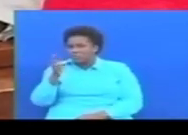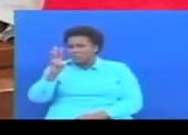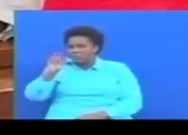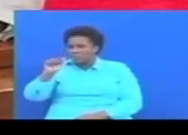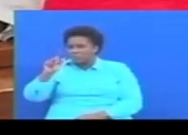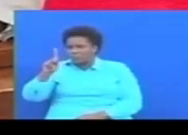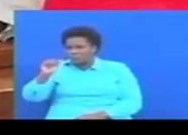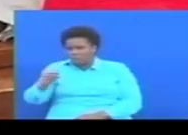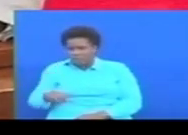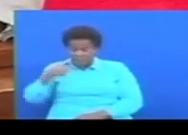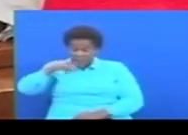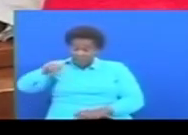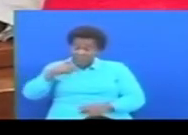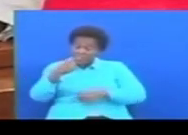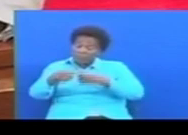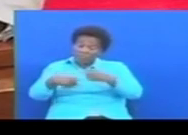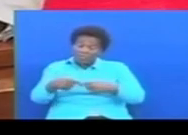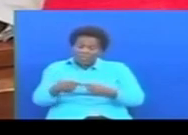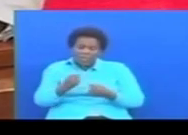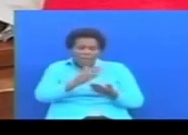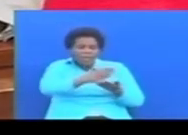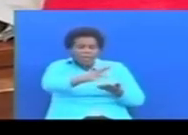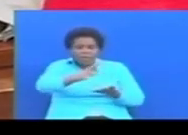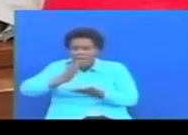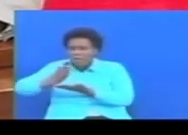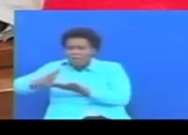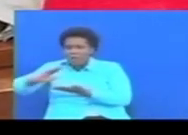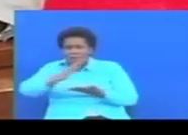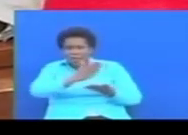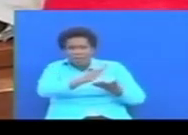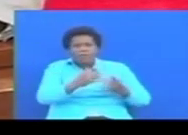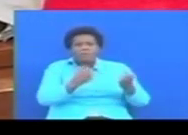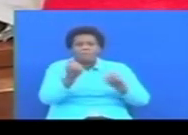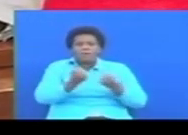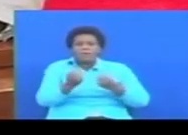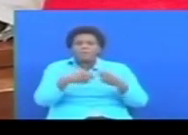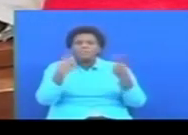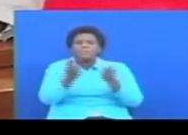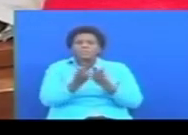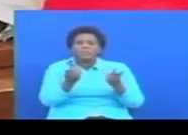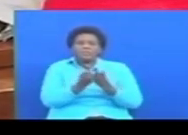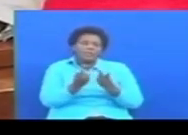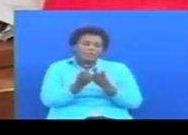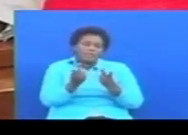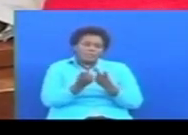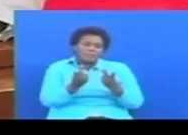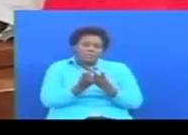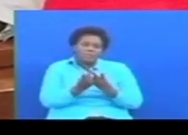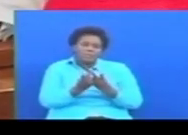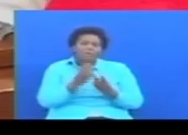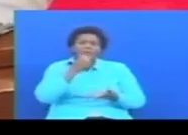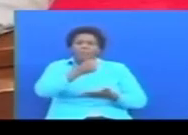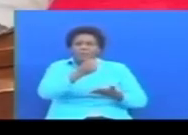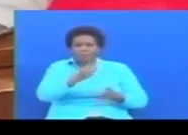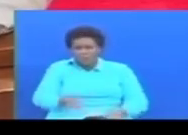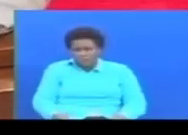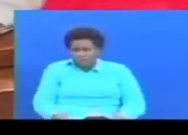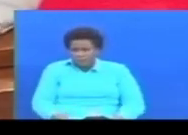magari yatakavyopatikana na kwa kuzingatia vipaumbele ambavyo ni kiwango cha uhalifu katika maeneo husika na ukubwa wa maeneo ya doria.